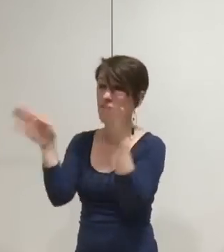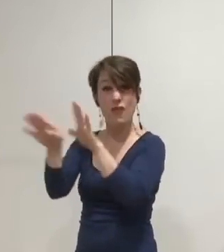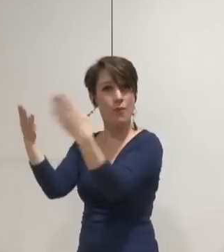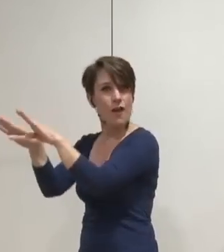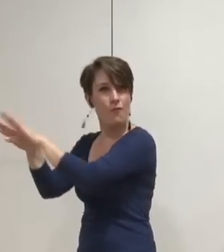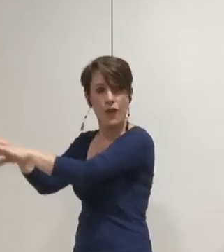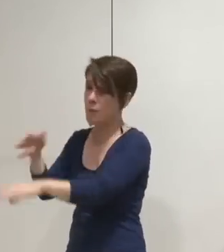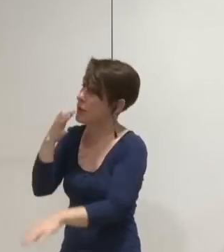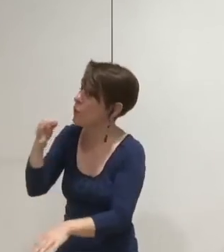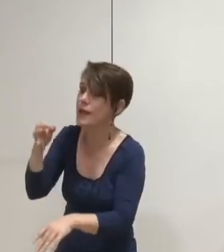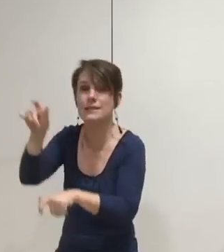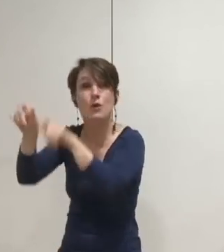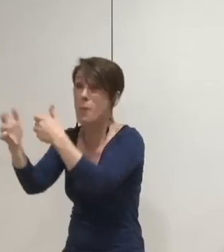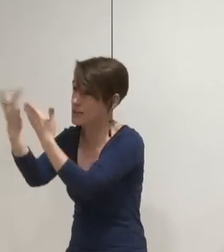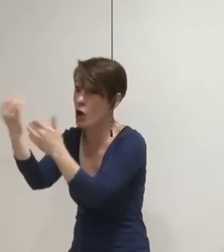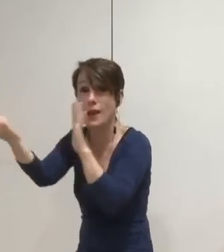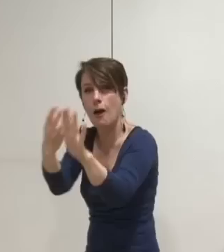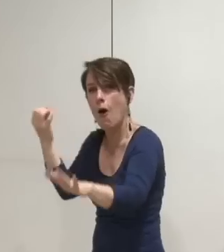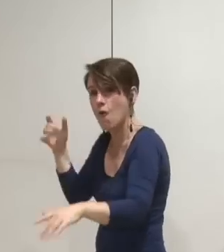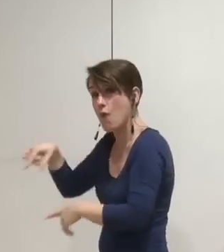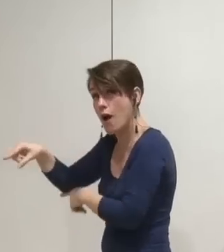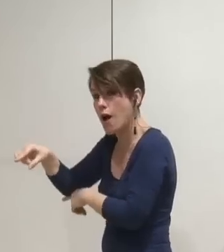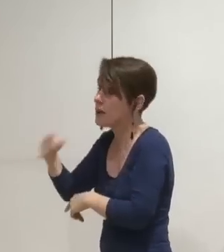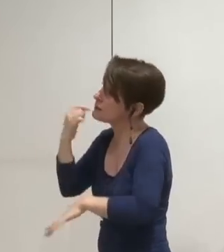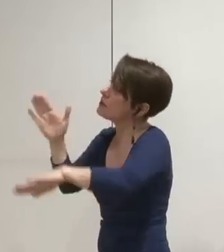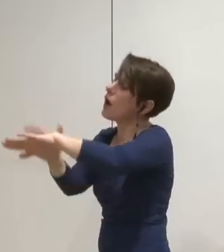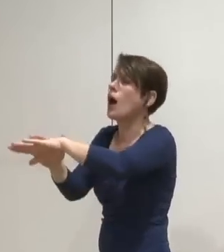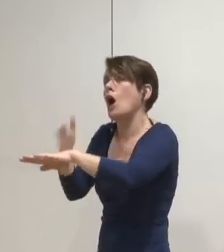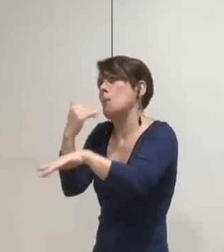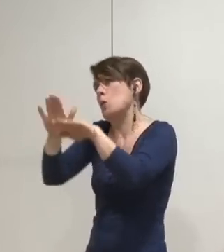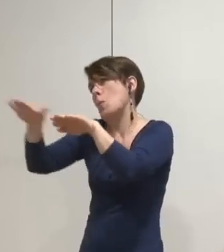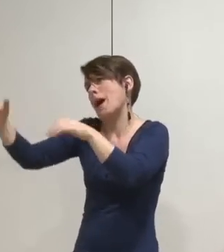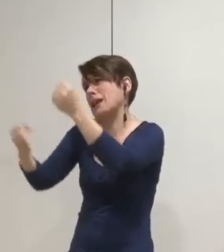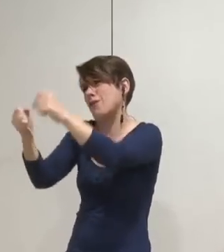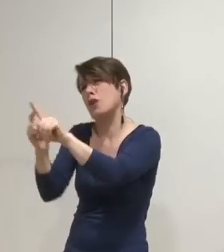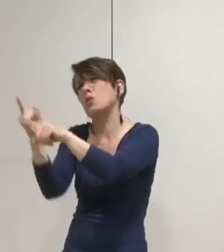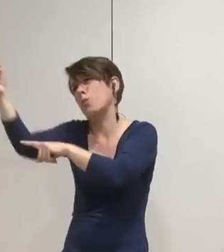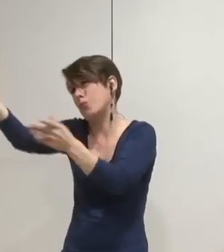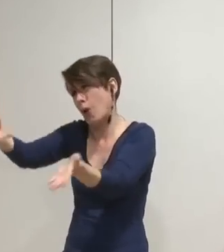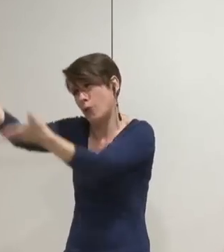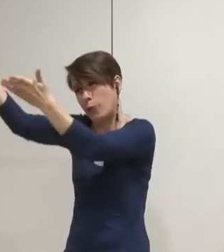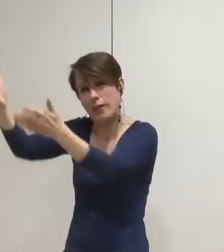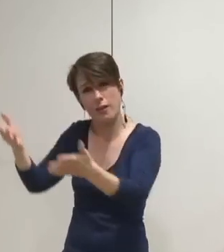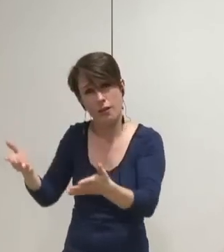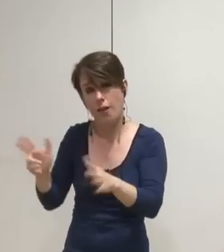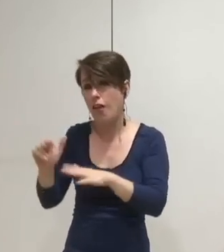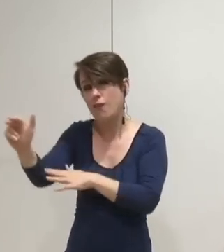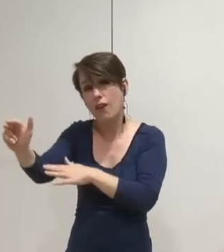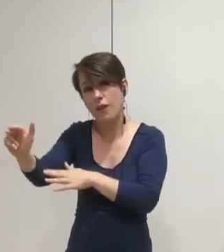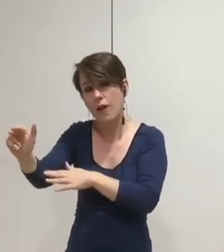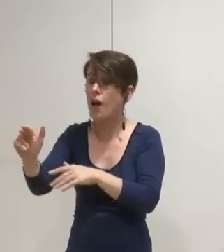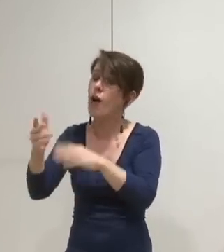gens qu'il se plaignaiit qui se plaignaiit de ces incivilités d'aller se garer leur voiture plus loin et qu'on envisageait de construire des